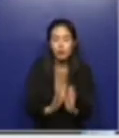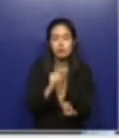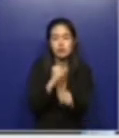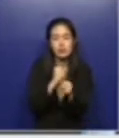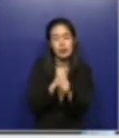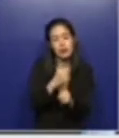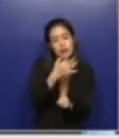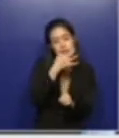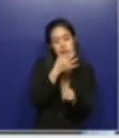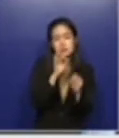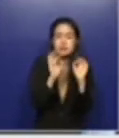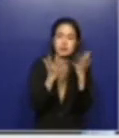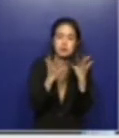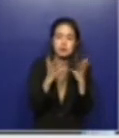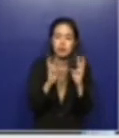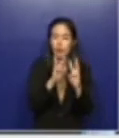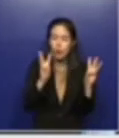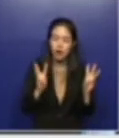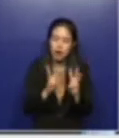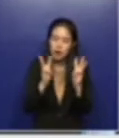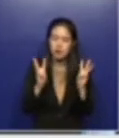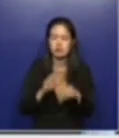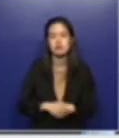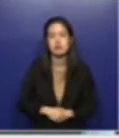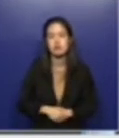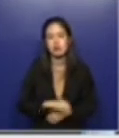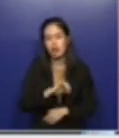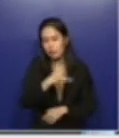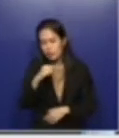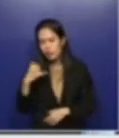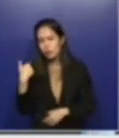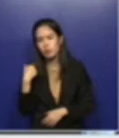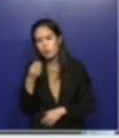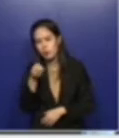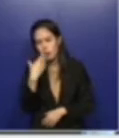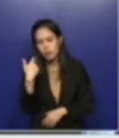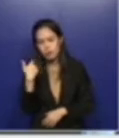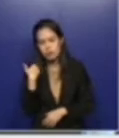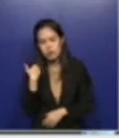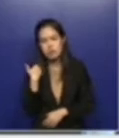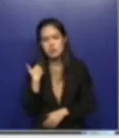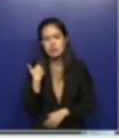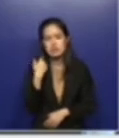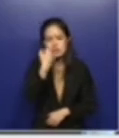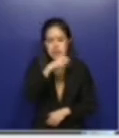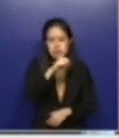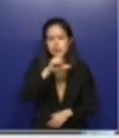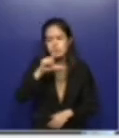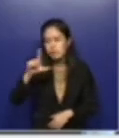บางสำนักบอก 8.3 ล้านบางสำนักบอก10ล้าน